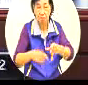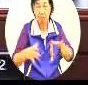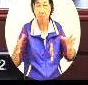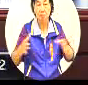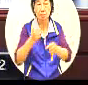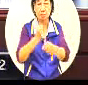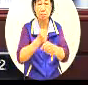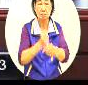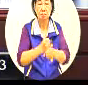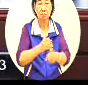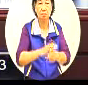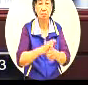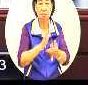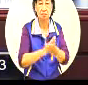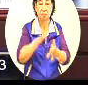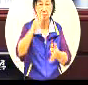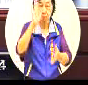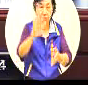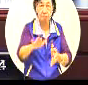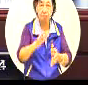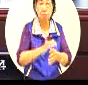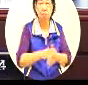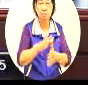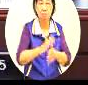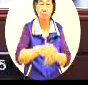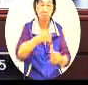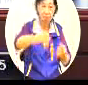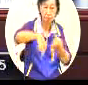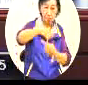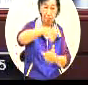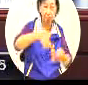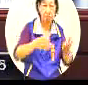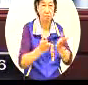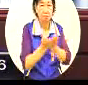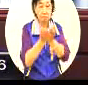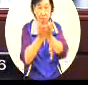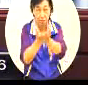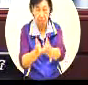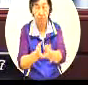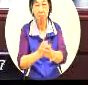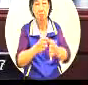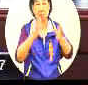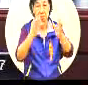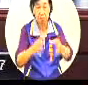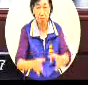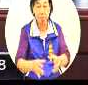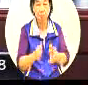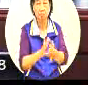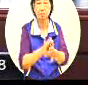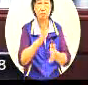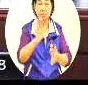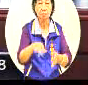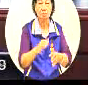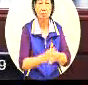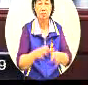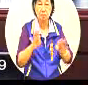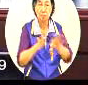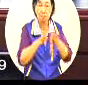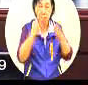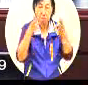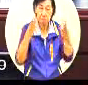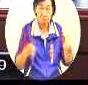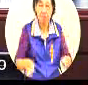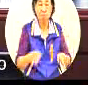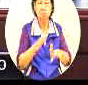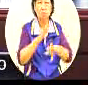这个港务的转运中心完成以后，我想我们就会立即做这样的一个开辟啊，这个